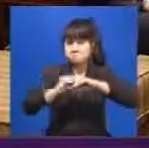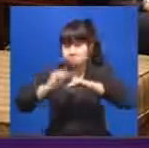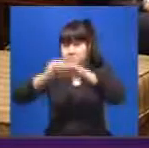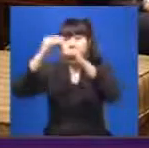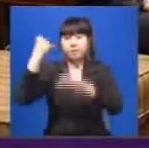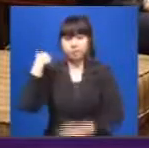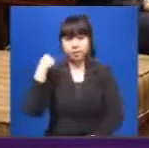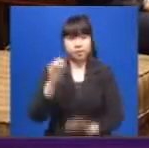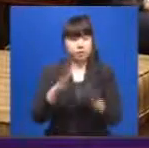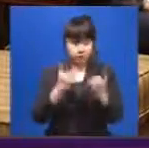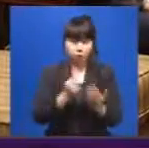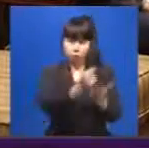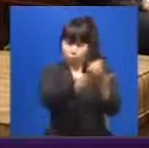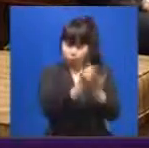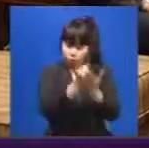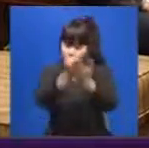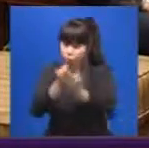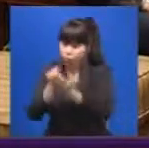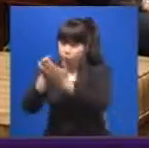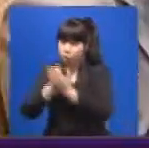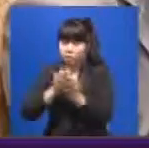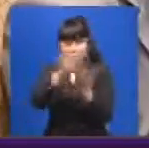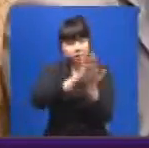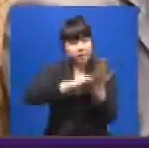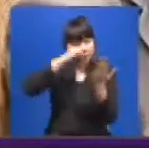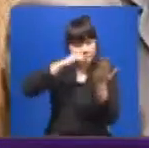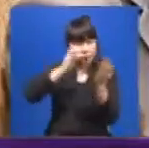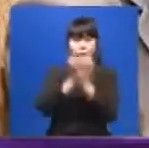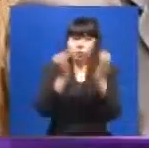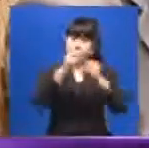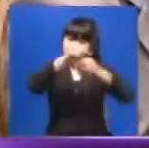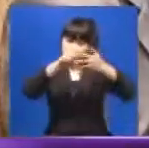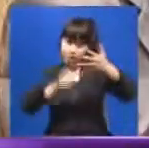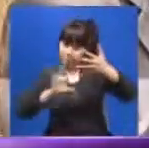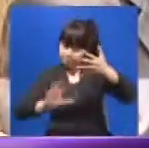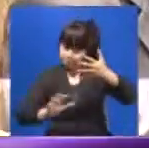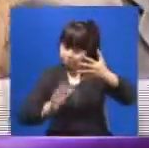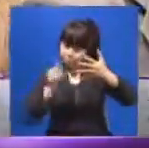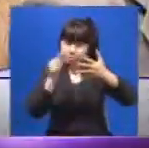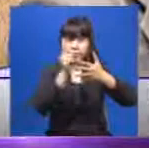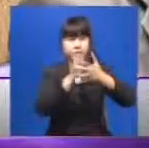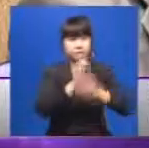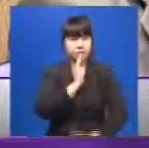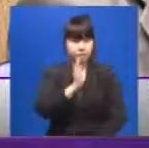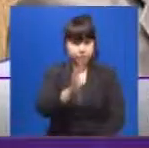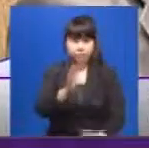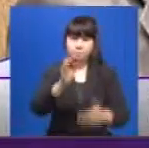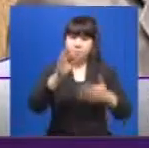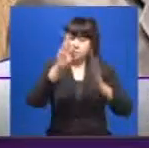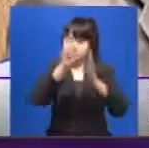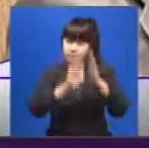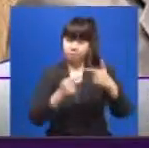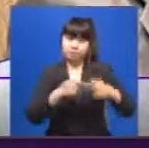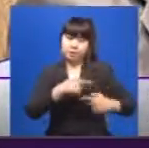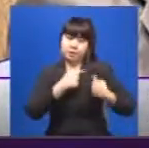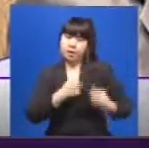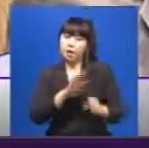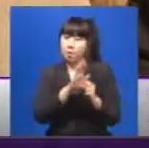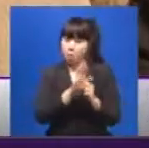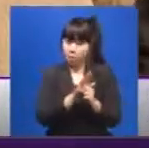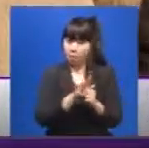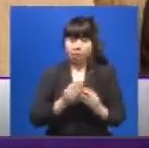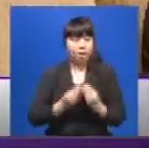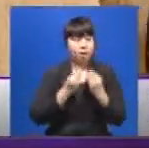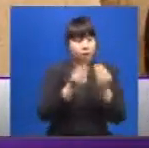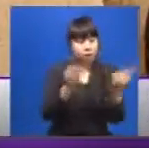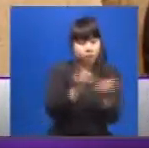ดังนั้นทุกคนต้องมาช่วยกันพลิกฟื้นประเทศไทยด้วยคุณธรรม 5ประการคือซื่อสัตย์มีวินัยใจพอเพียงเสีย